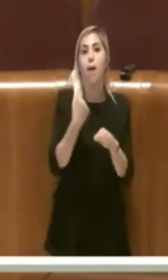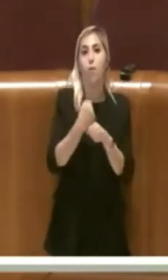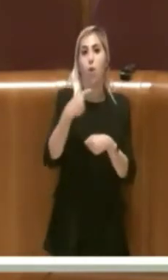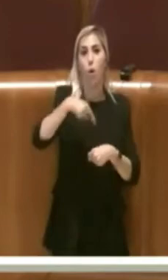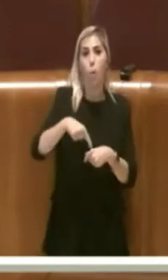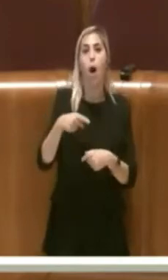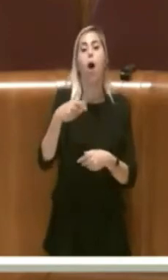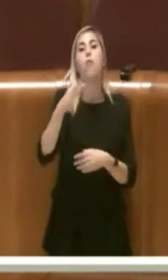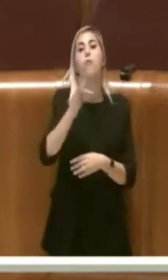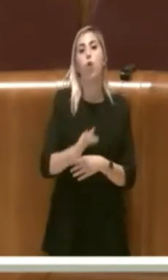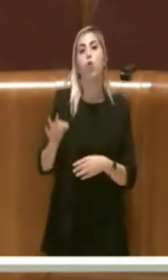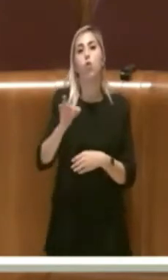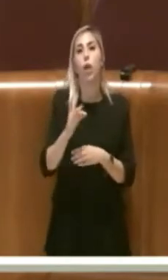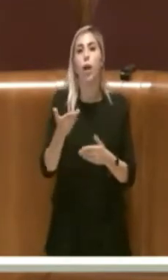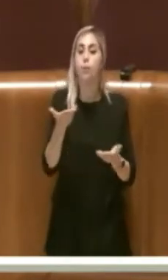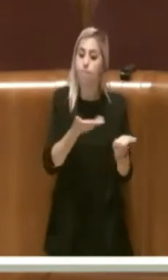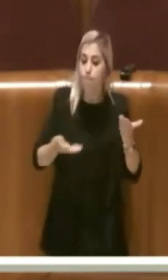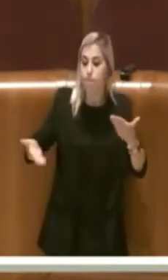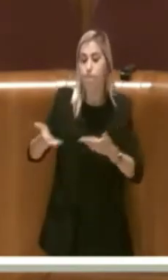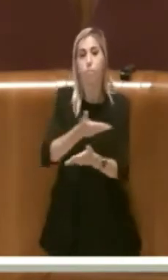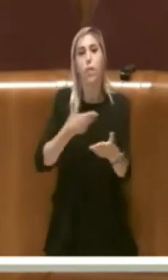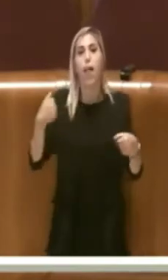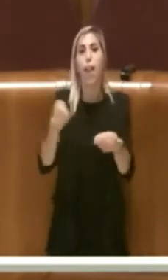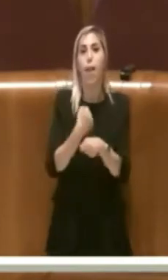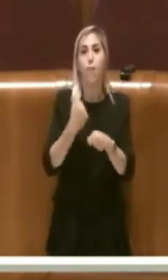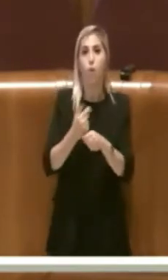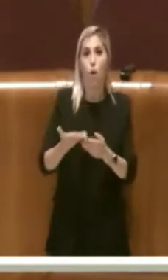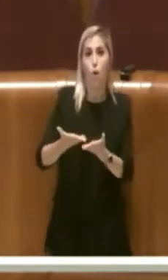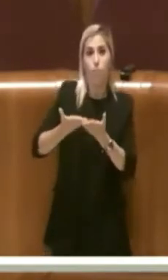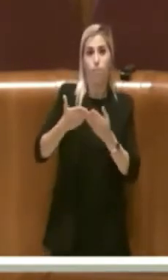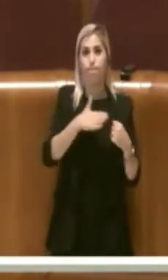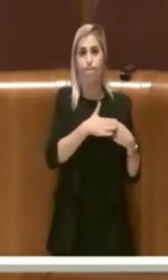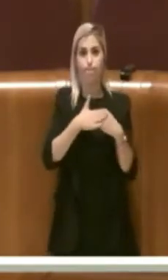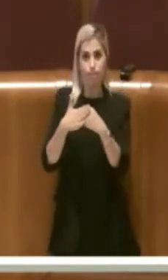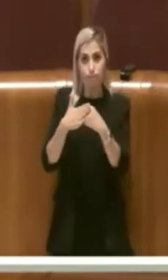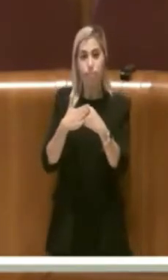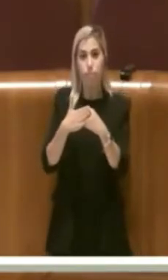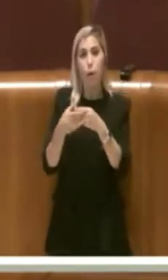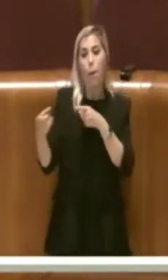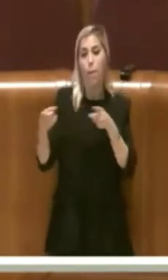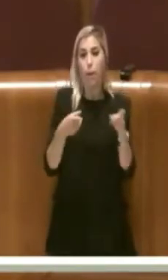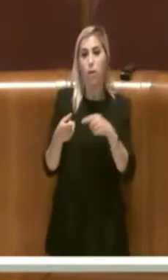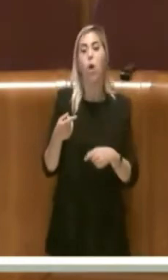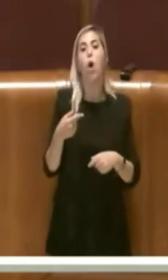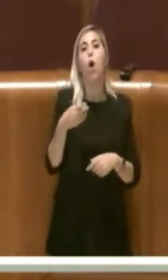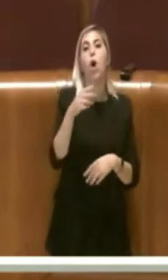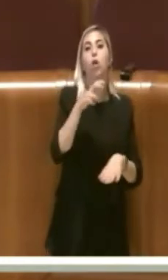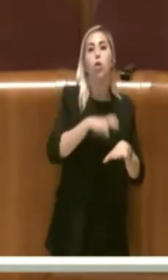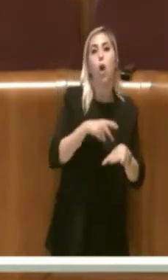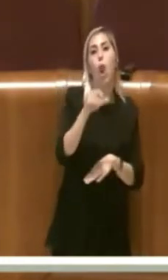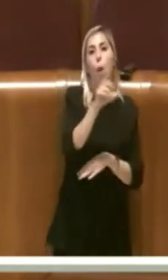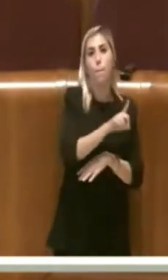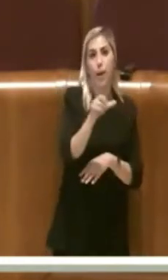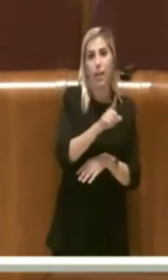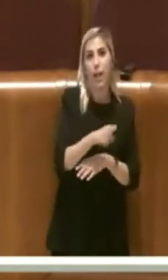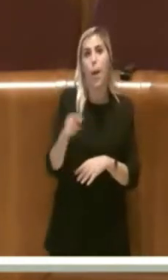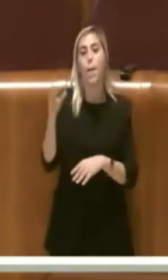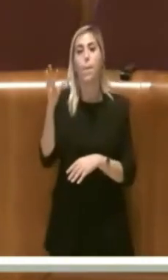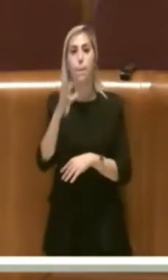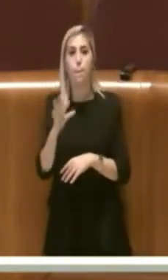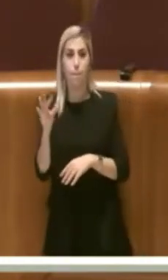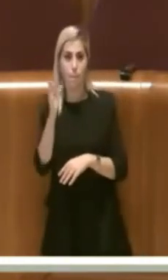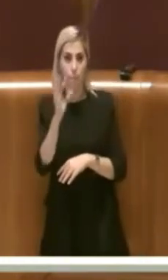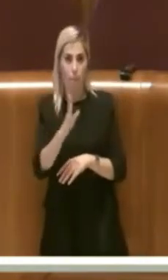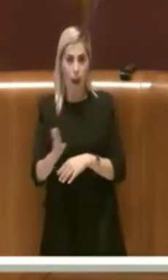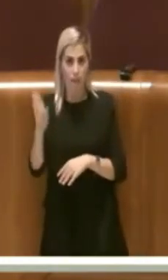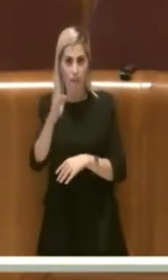ci hanno coadiuvato tantissimo in questo periodo, i funzionari dottoresse Lombardozzi e Baffi, e